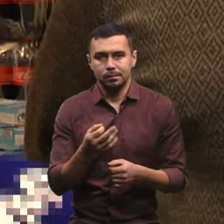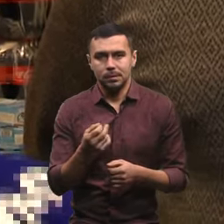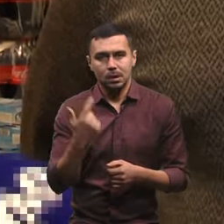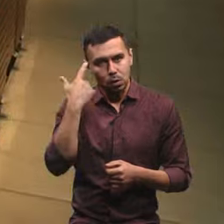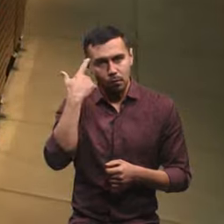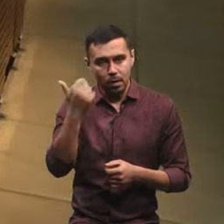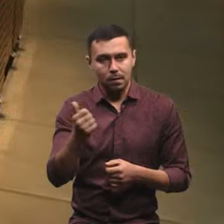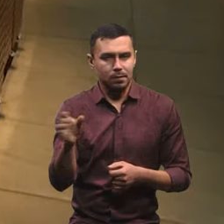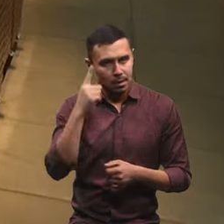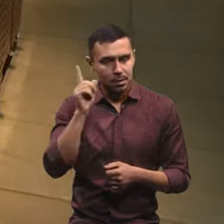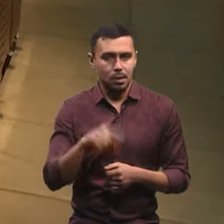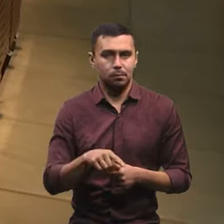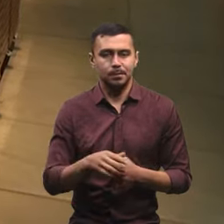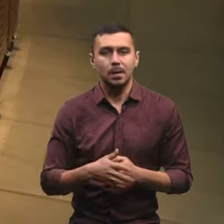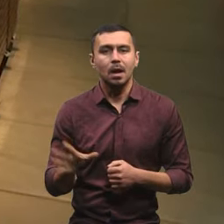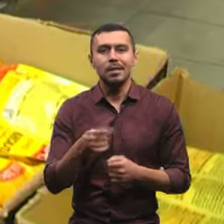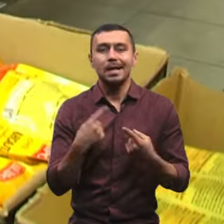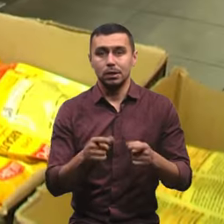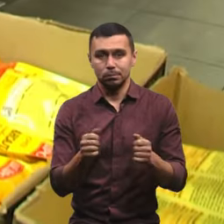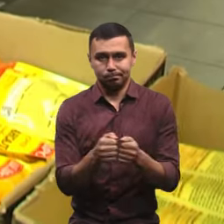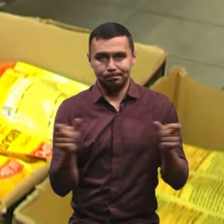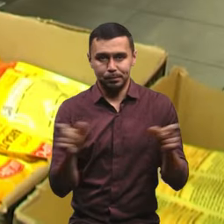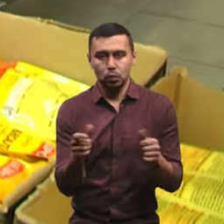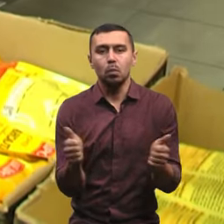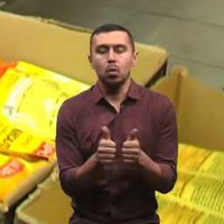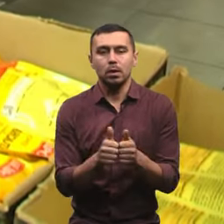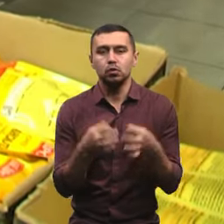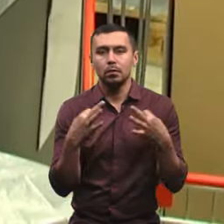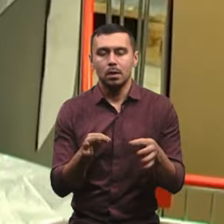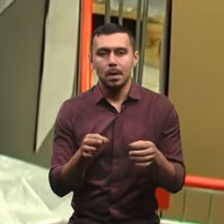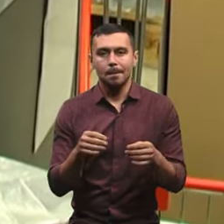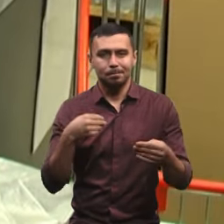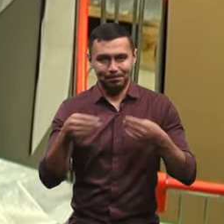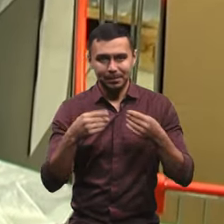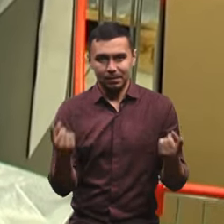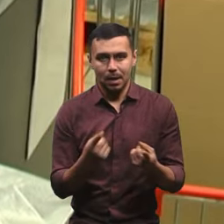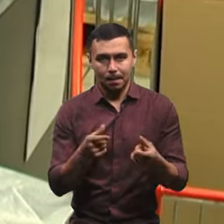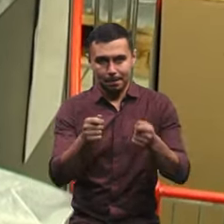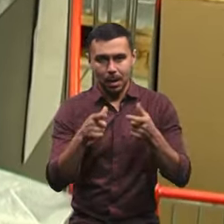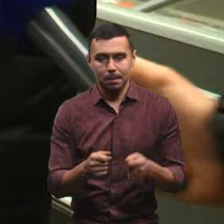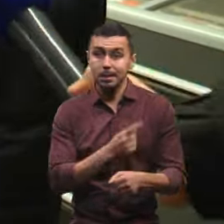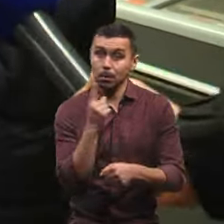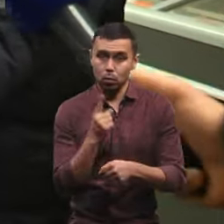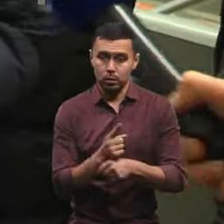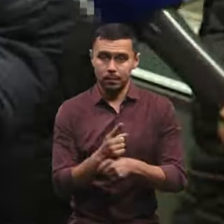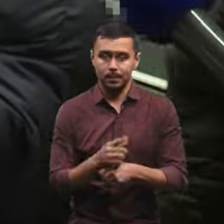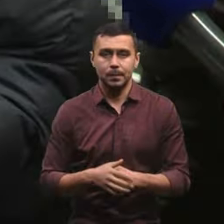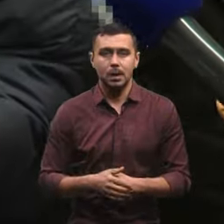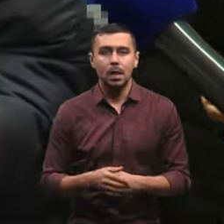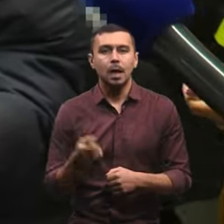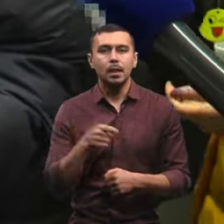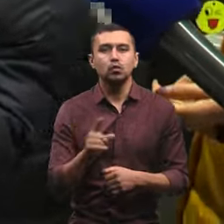таке екологія. Це вже інший супермаркет у Хмельницькому. Тут поряд з дозволеними поліетиленовими пакетами заборонені. Те, що